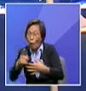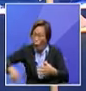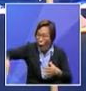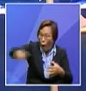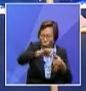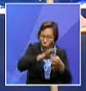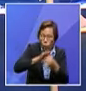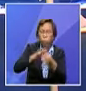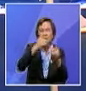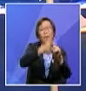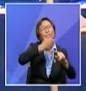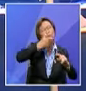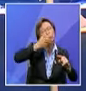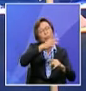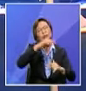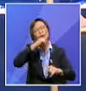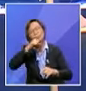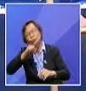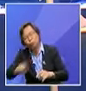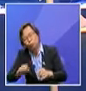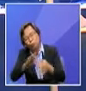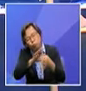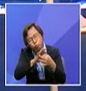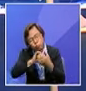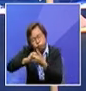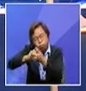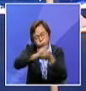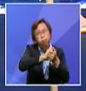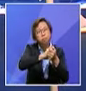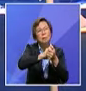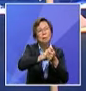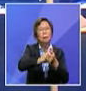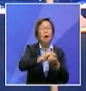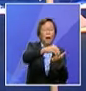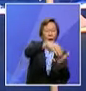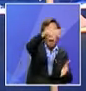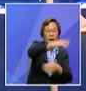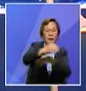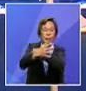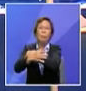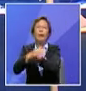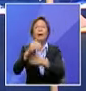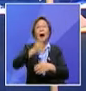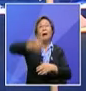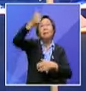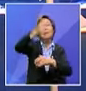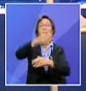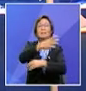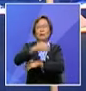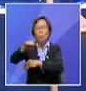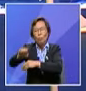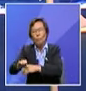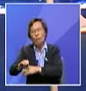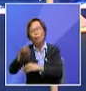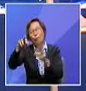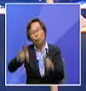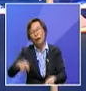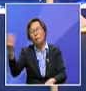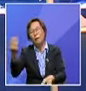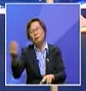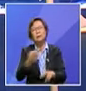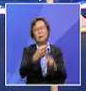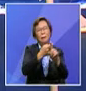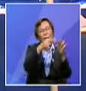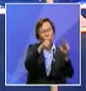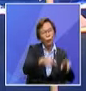yang muda dan tua, dari yang berada di bawah hingga yang berada di atas, dari rakyat